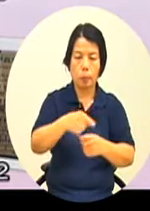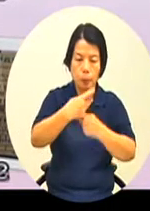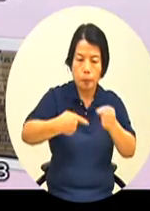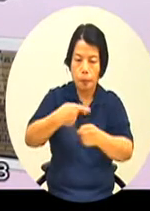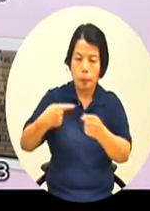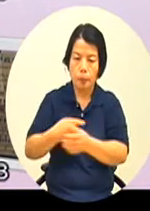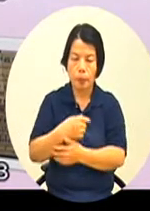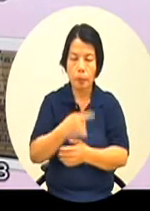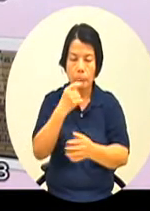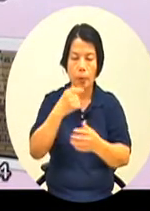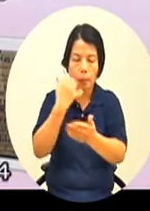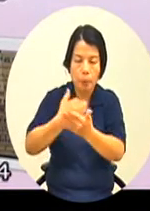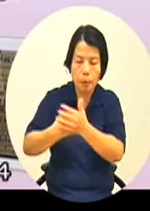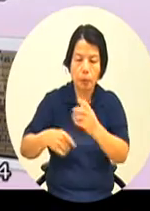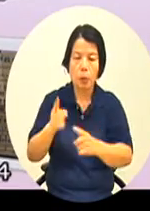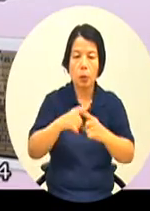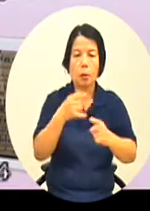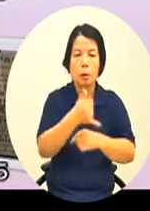节人事费用达